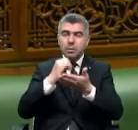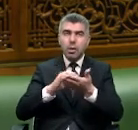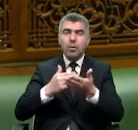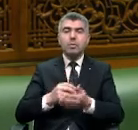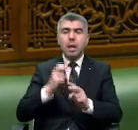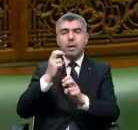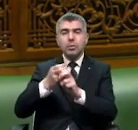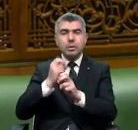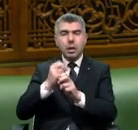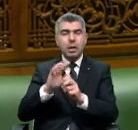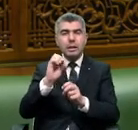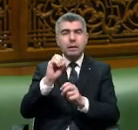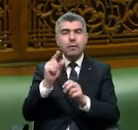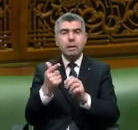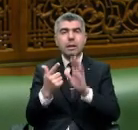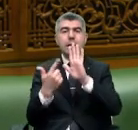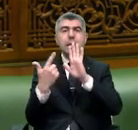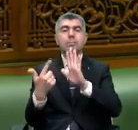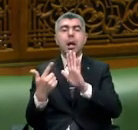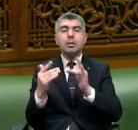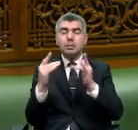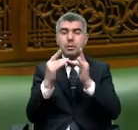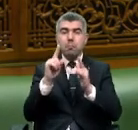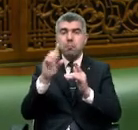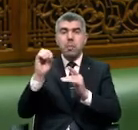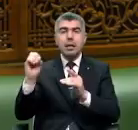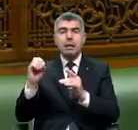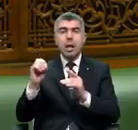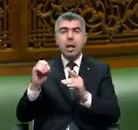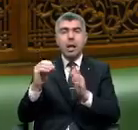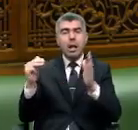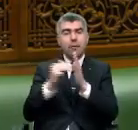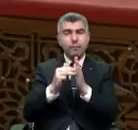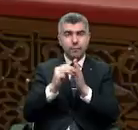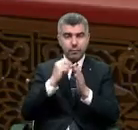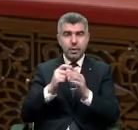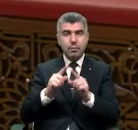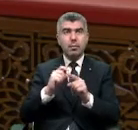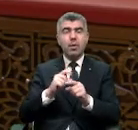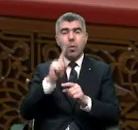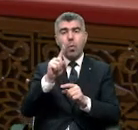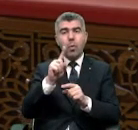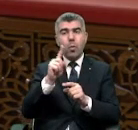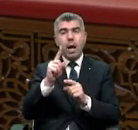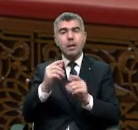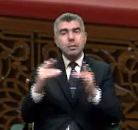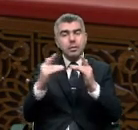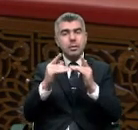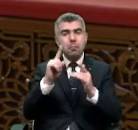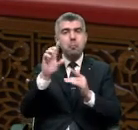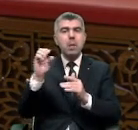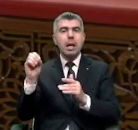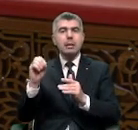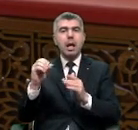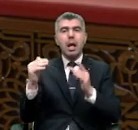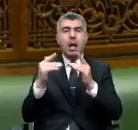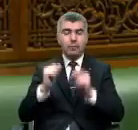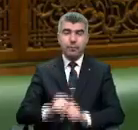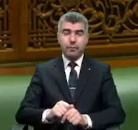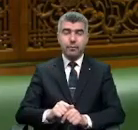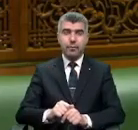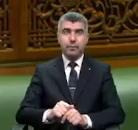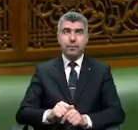النفسي والادمان بمعدل 0.7 سرير لكل 100 ألف نسمة، بينما المعيار العالمي كما ورد في كلمتكم هو سرير واحد لكل 100 ألف نسمة.